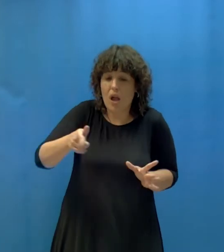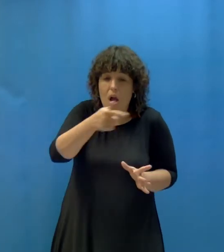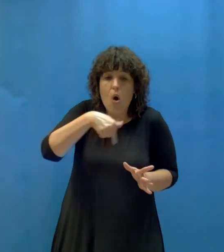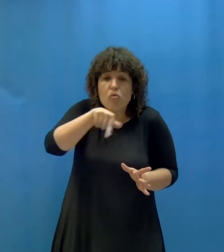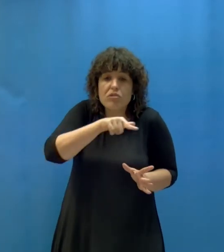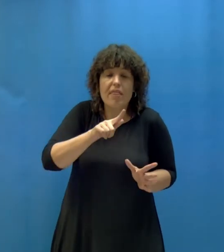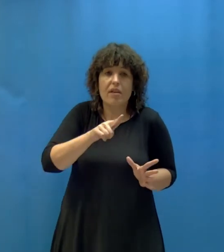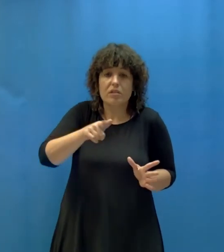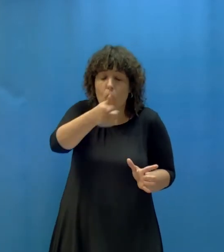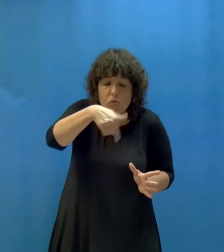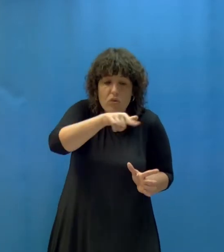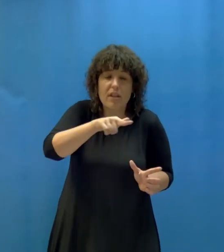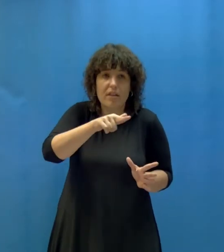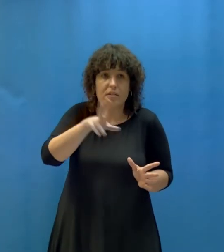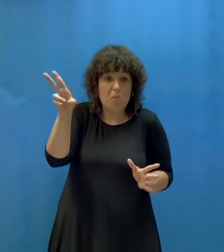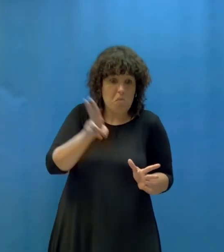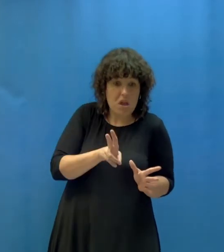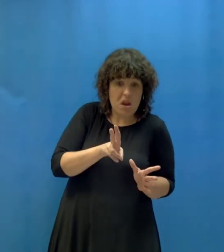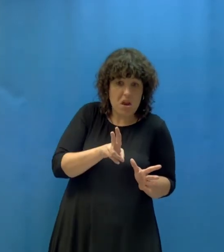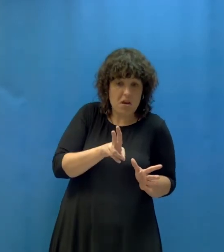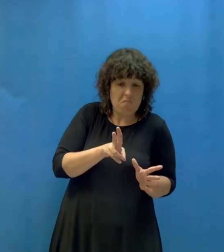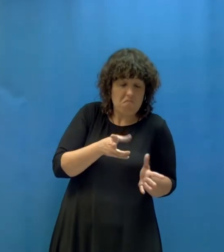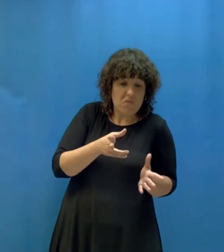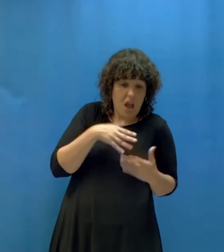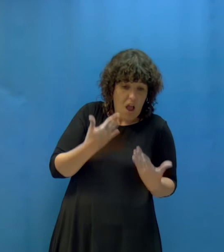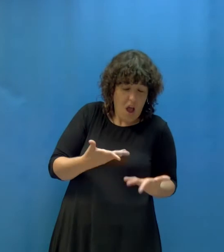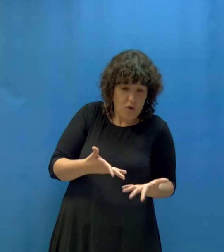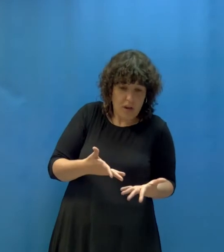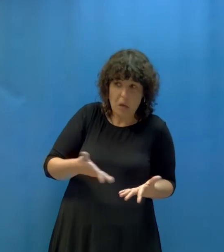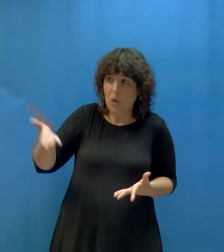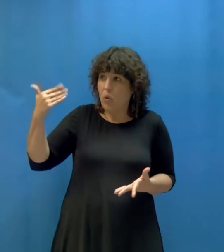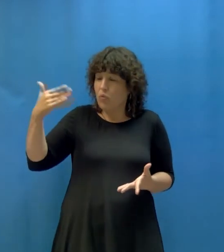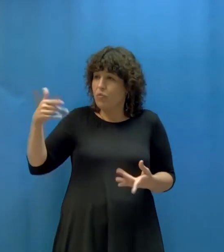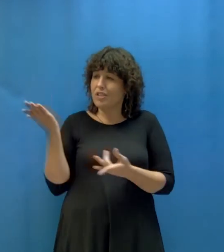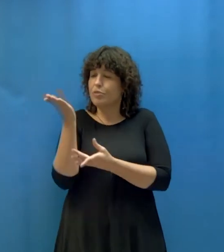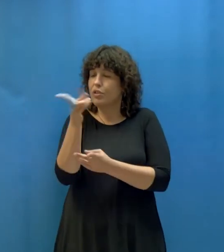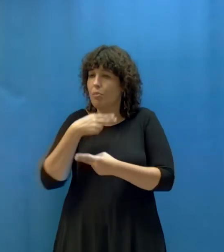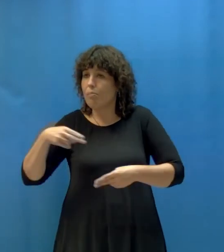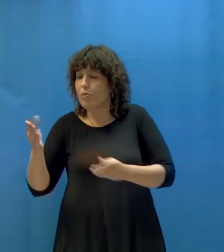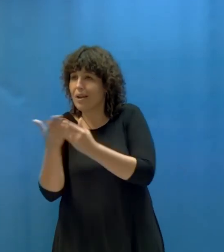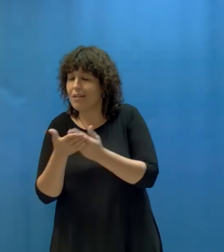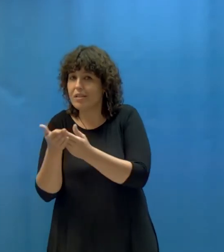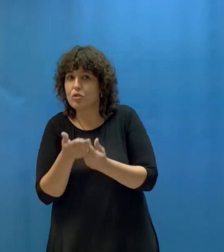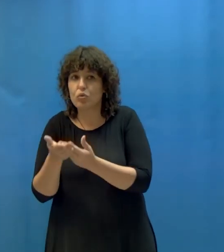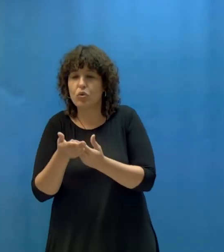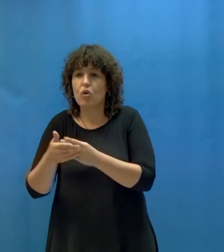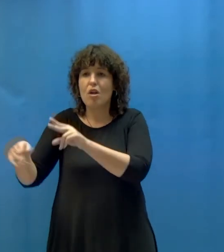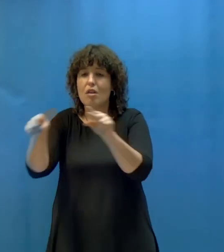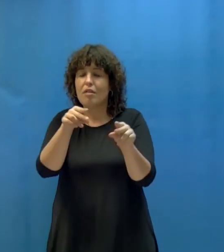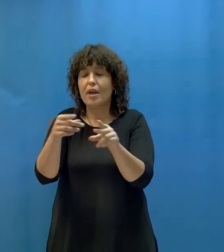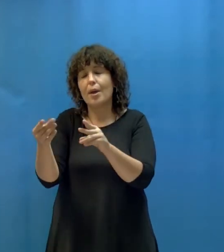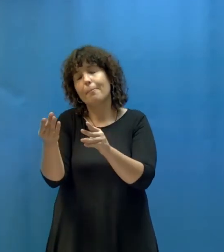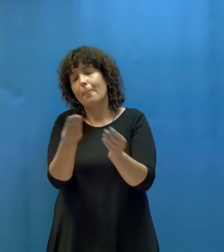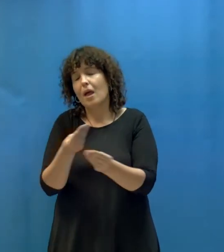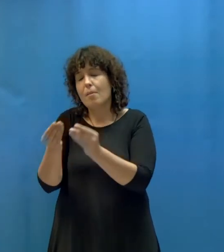quan, en el seu moment, en l'exposició pública de l'estudi d'impacte ambiental, ja se van presentar al·legacions del